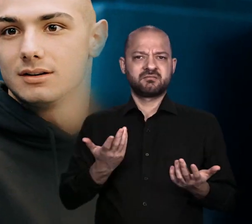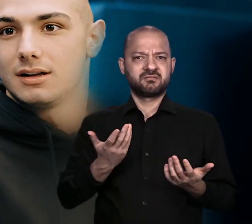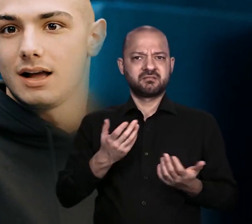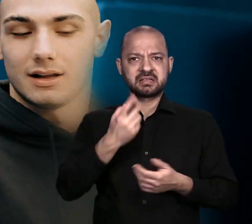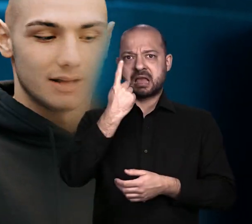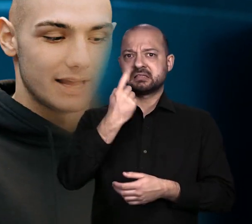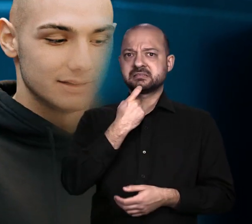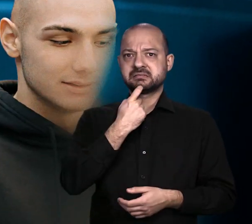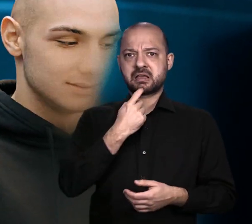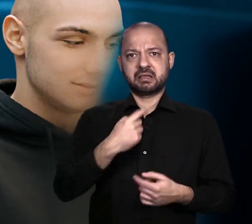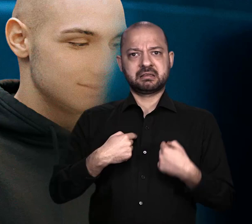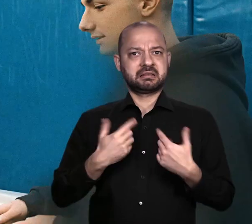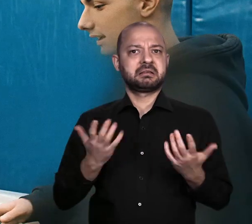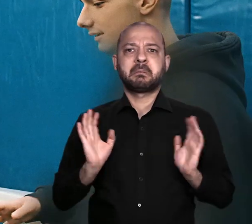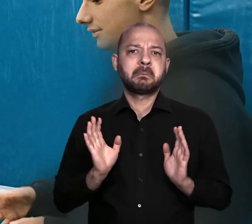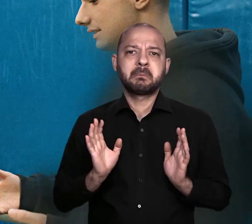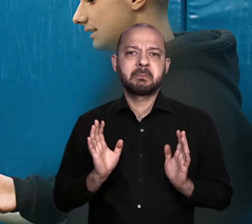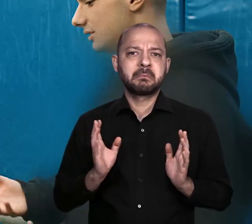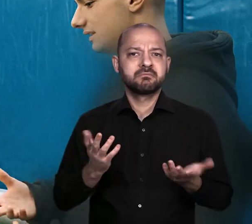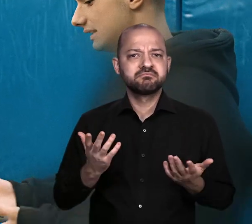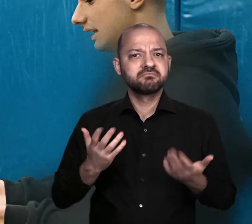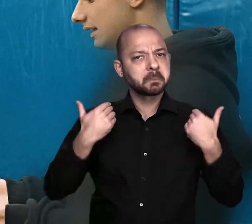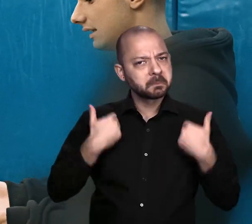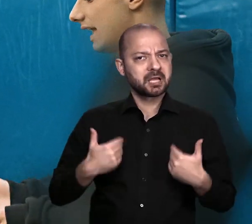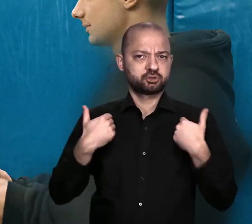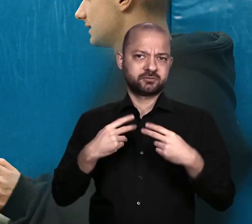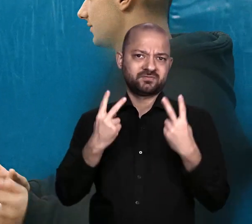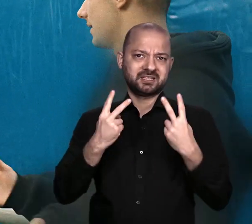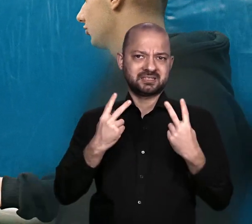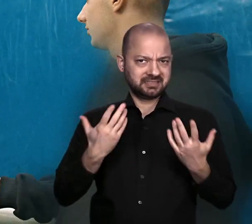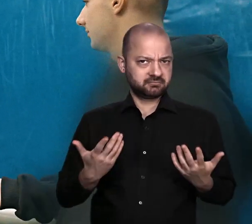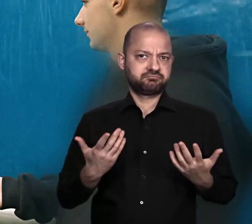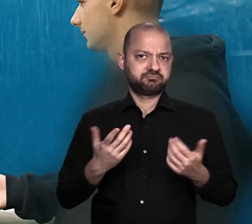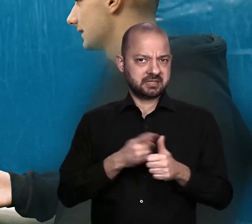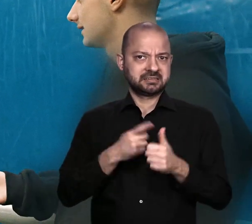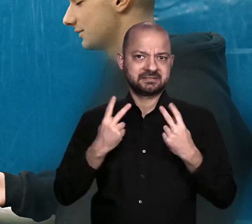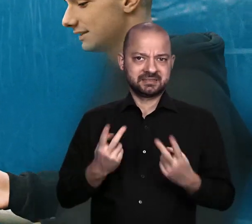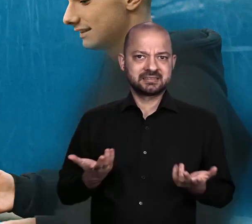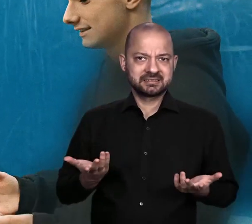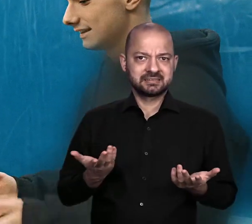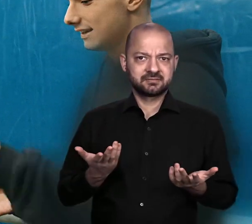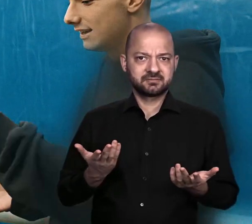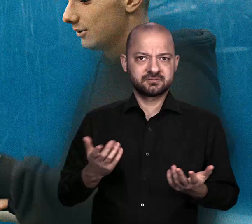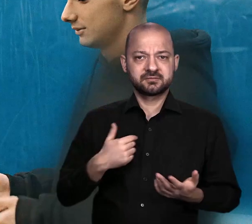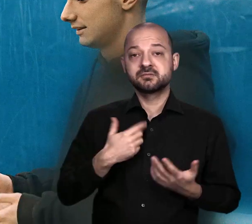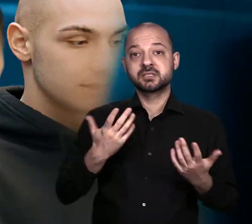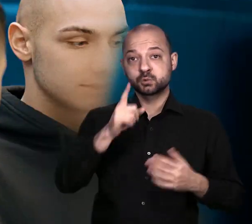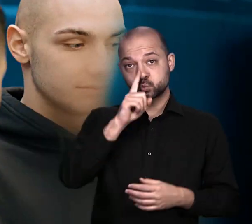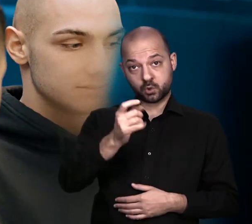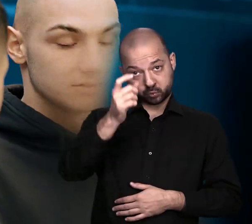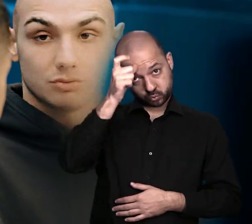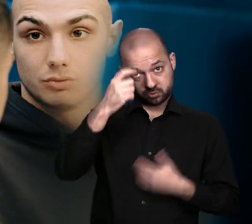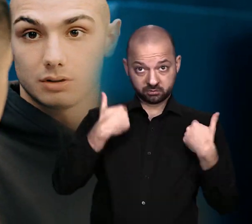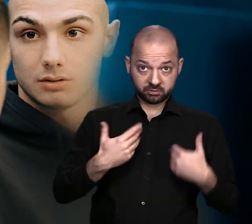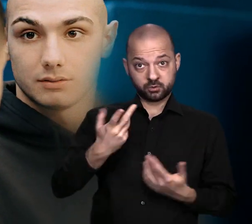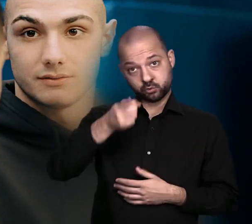so eine Sache, die wir sind. Also wir sind ja, erstmal sind wir Mensch, das ist das Wichtigste. Und die Sache